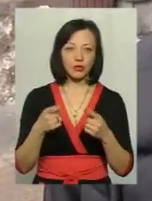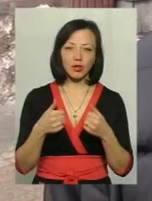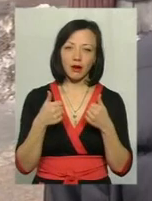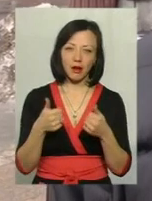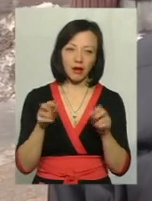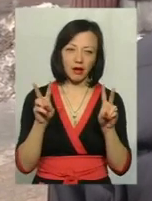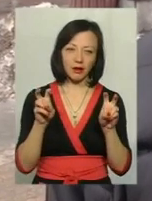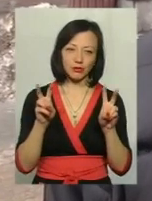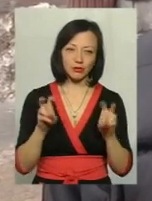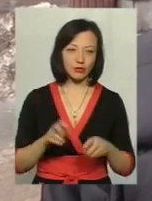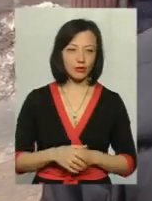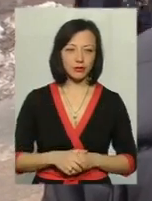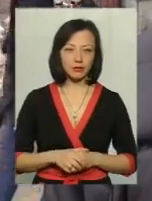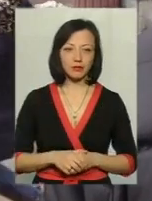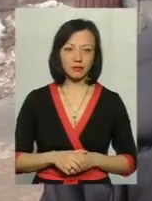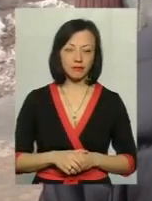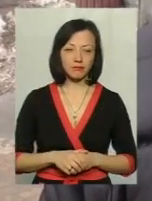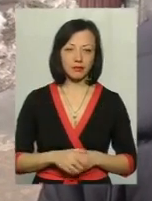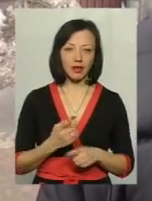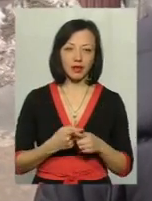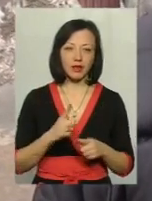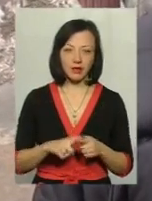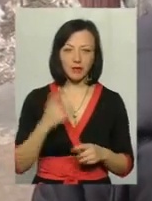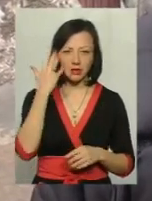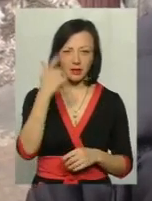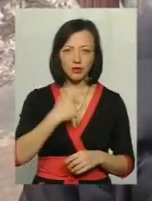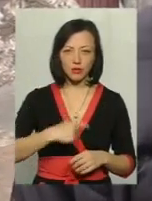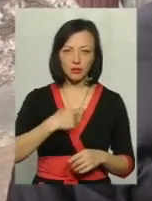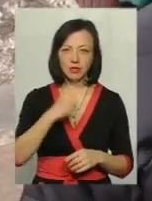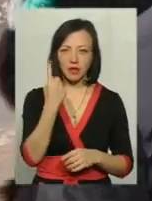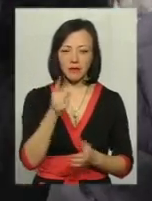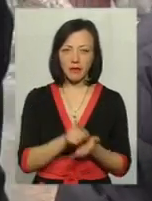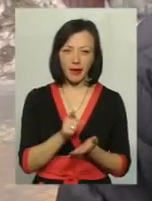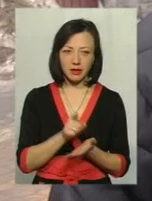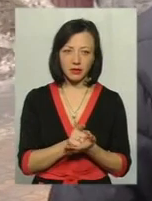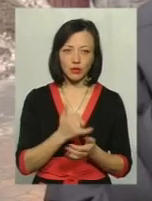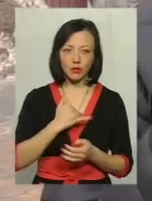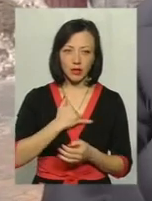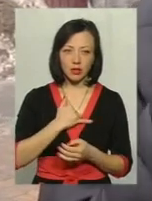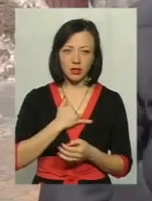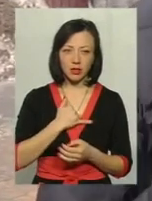що дорожчає. Це представте собі за пенсію. Пенсії у мене